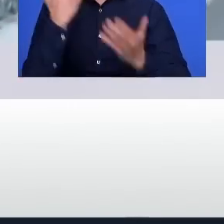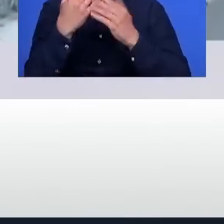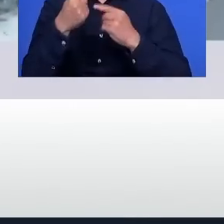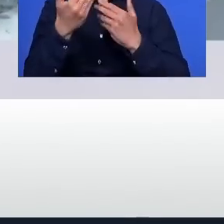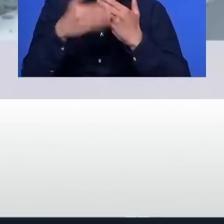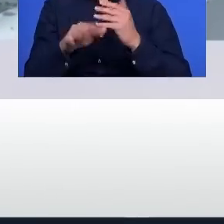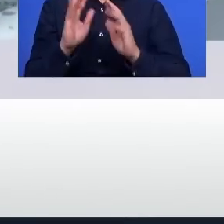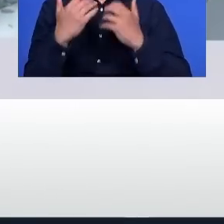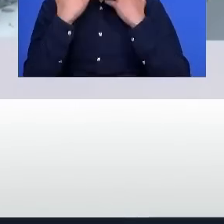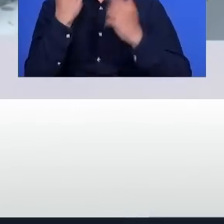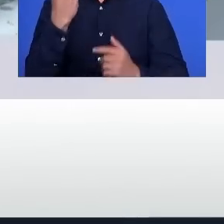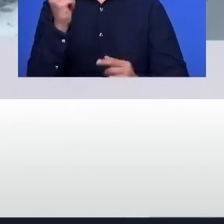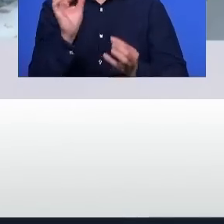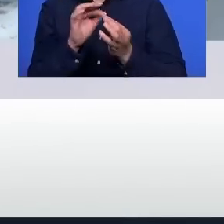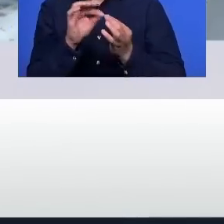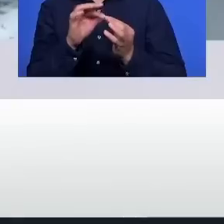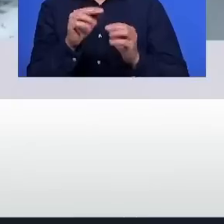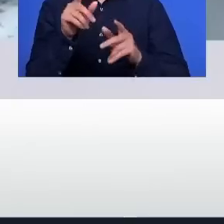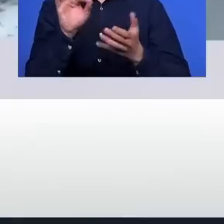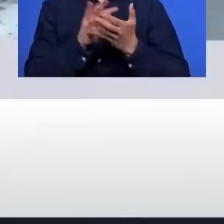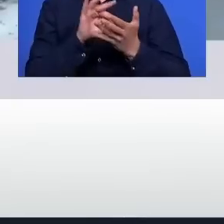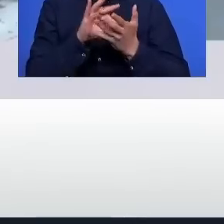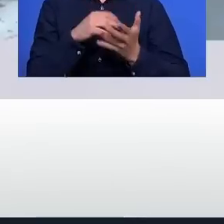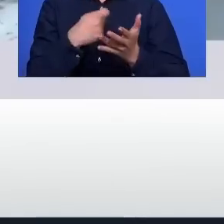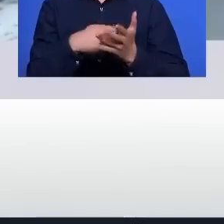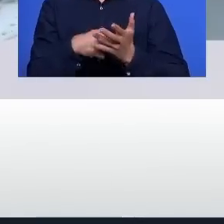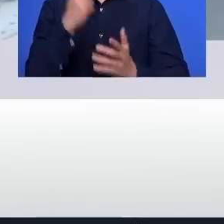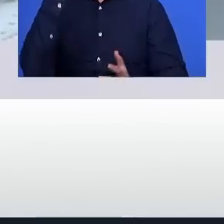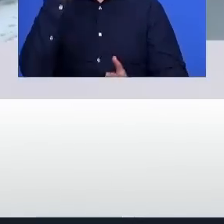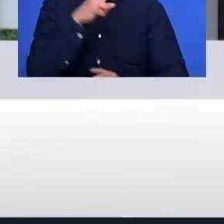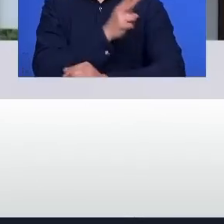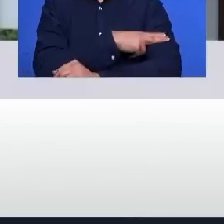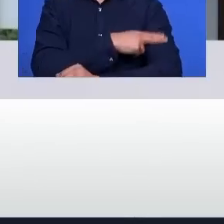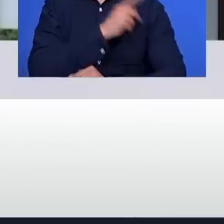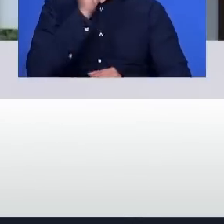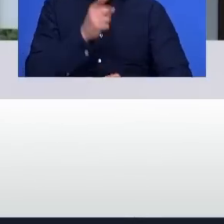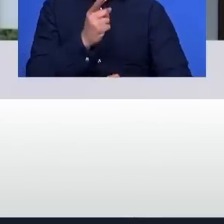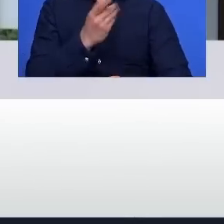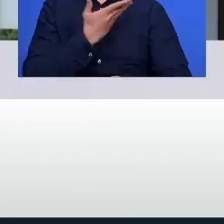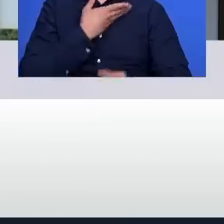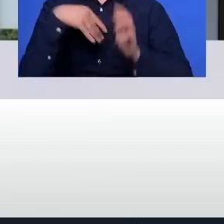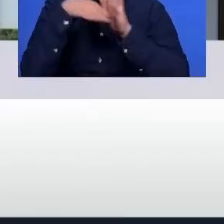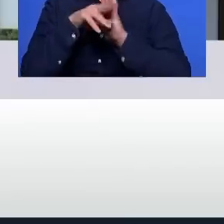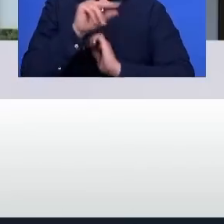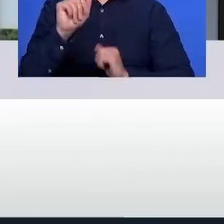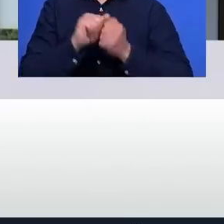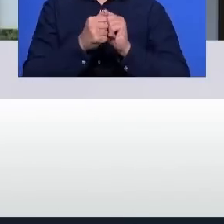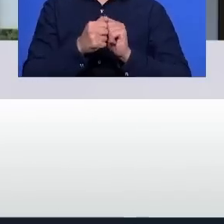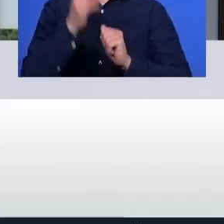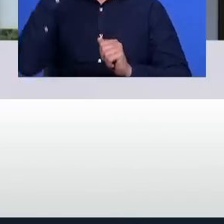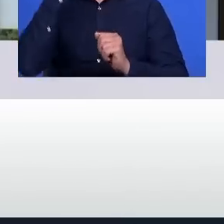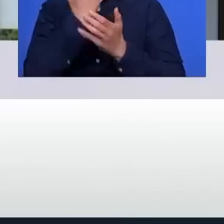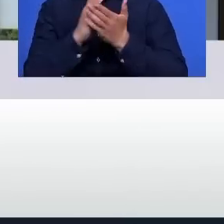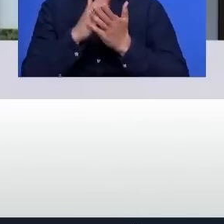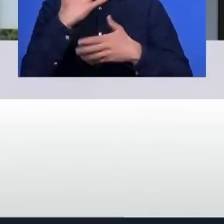איך סיפור כזה, סיטואציה שבה במשרד האוצר הבינו שבמשטרה צריכים לקבל תנאים דומים, או לקחו לעצמם תנאים דומים,